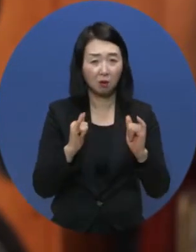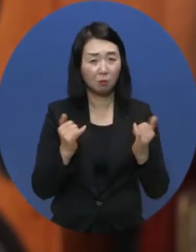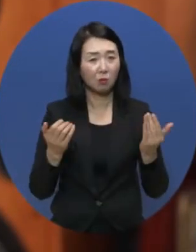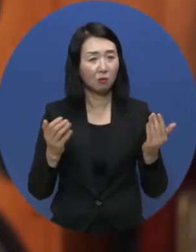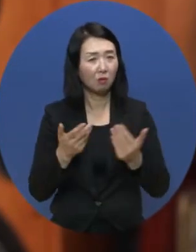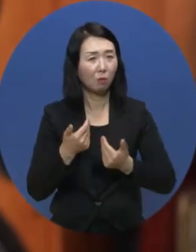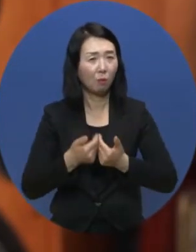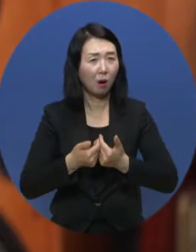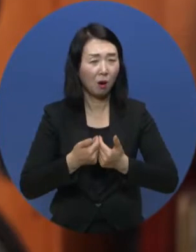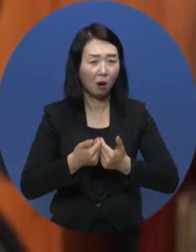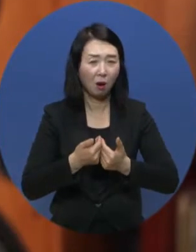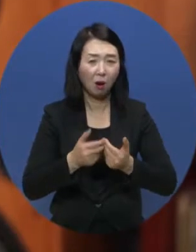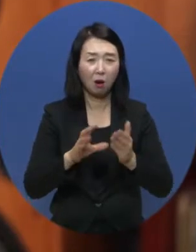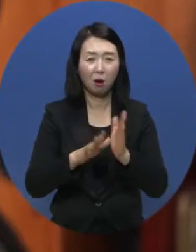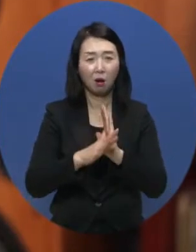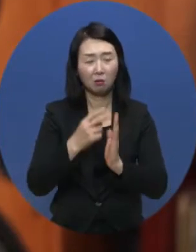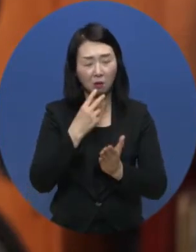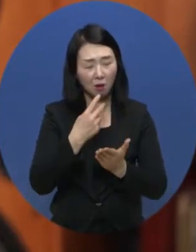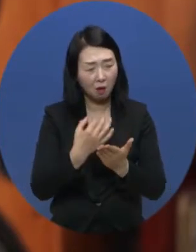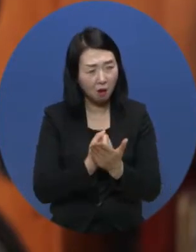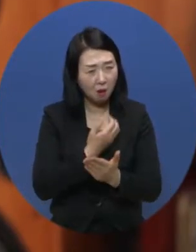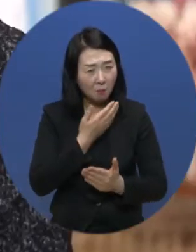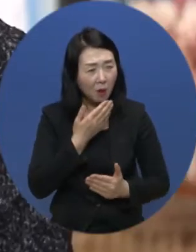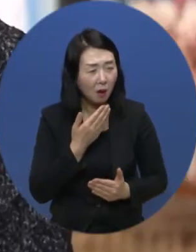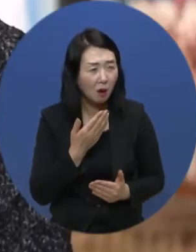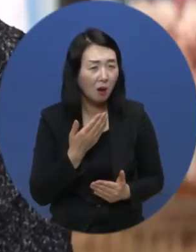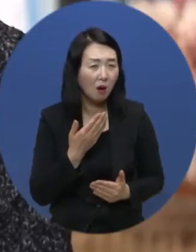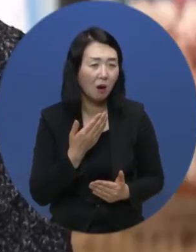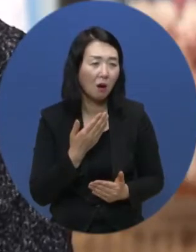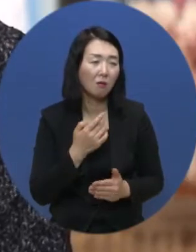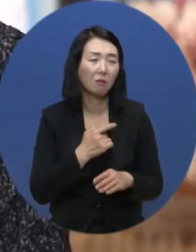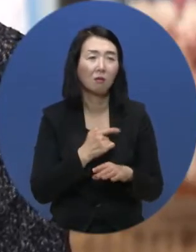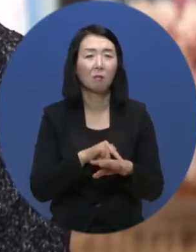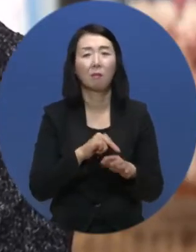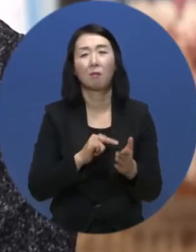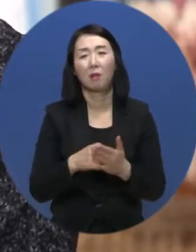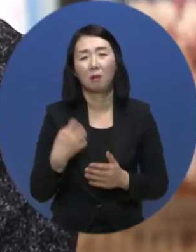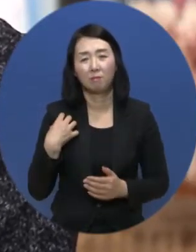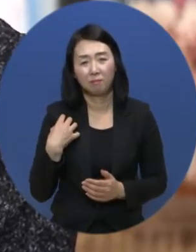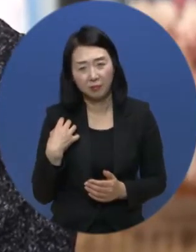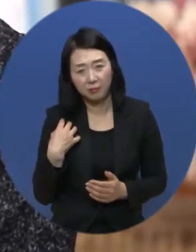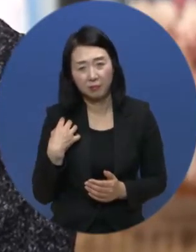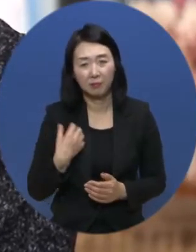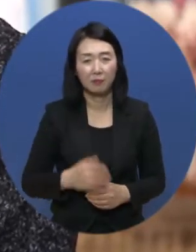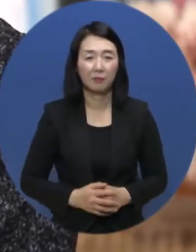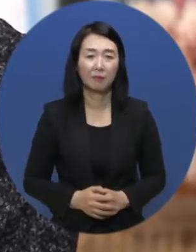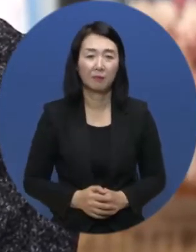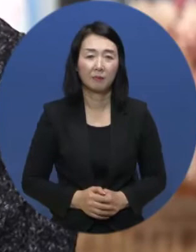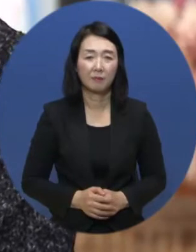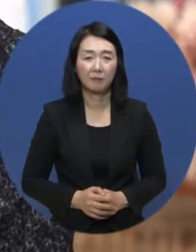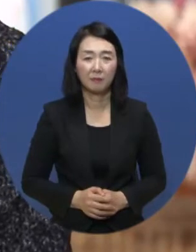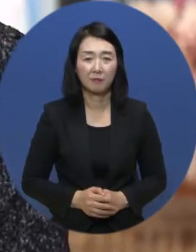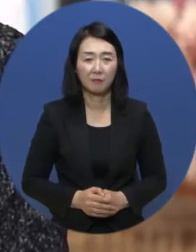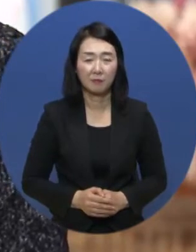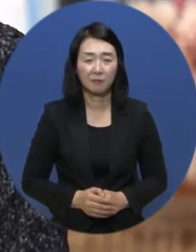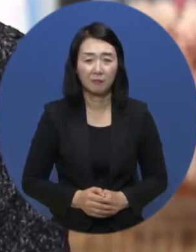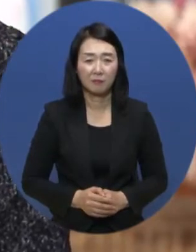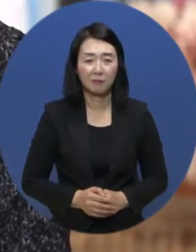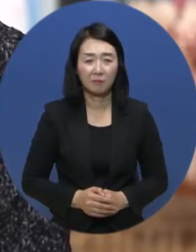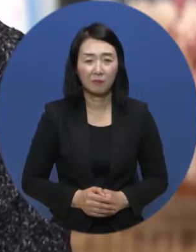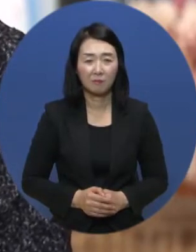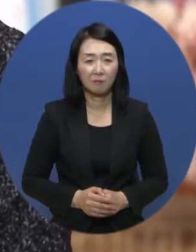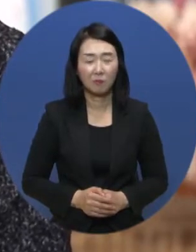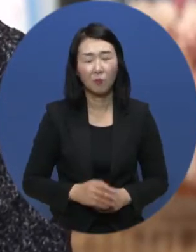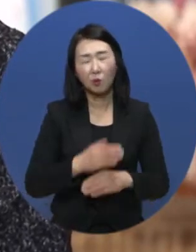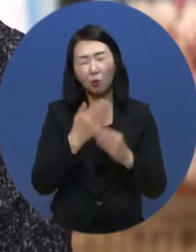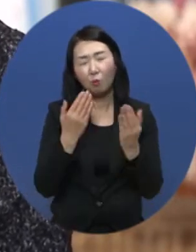업무에 적응해야 한다는 부담감은 제 마음을 굉장히 무겁게 하기도 했습니다. 모든 게 처음부터 수월하지는